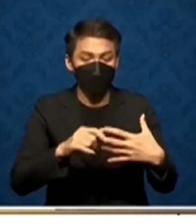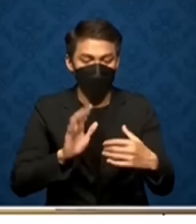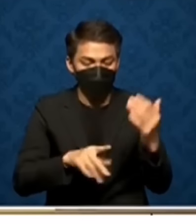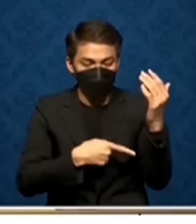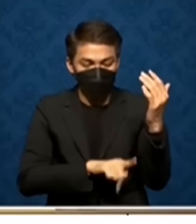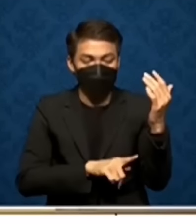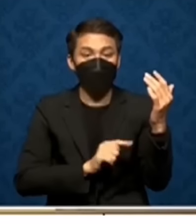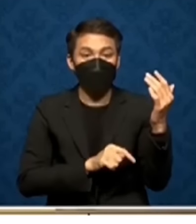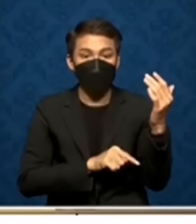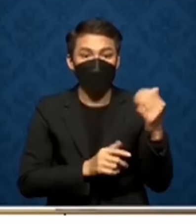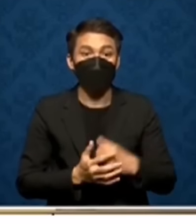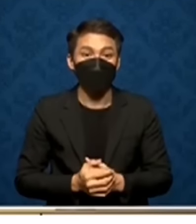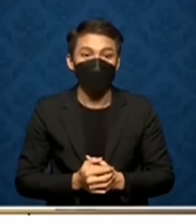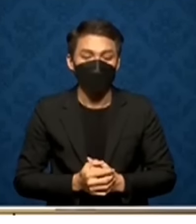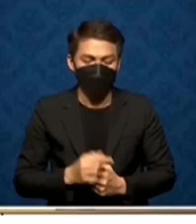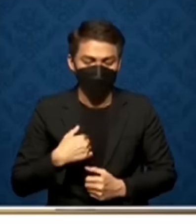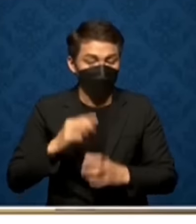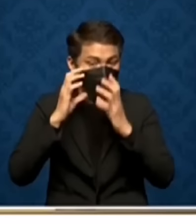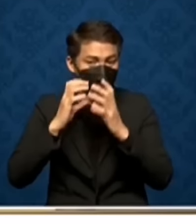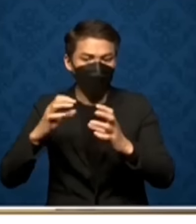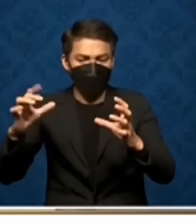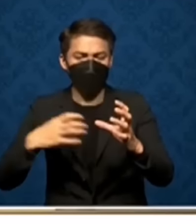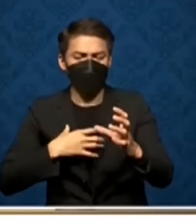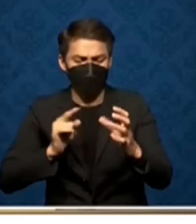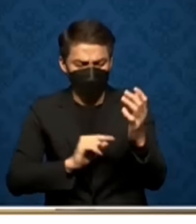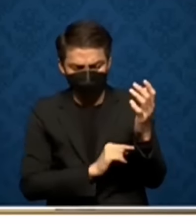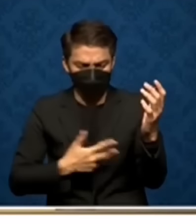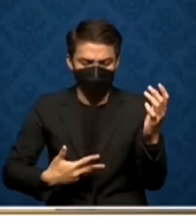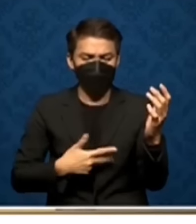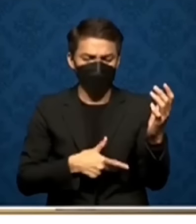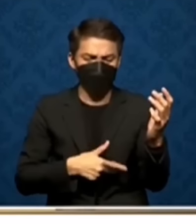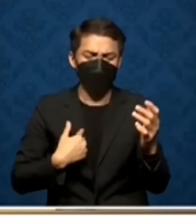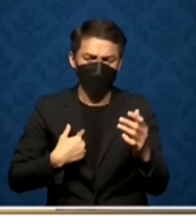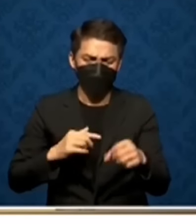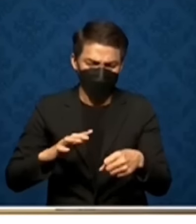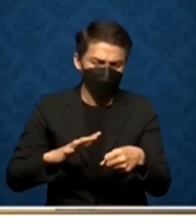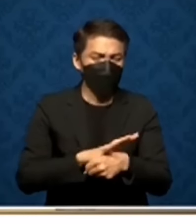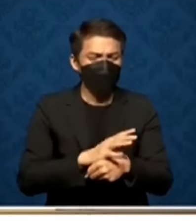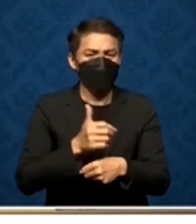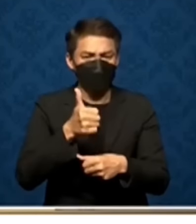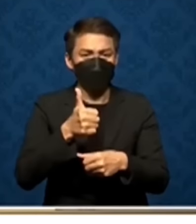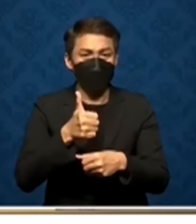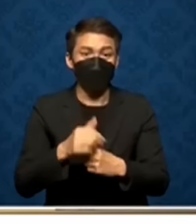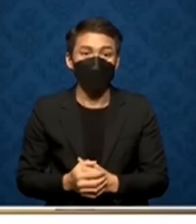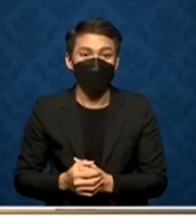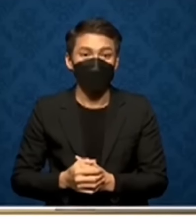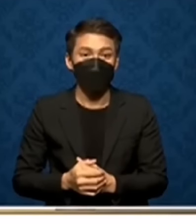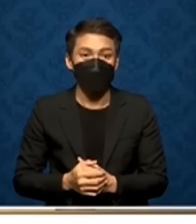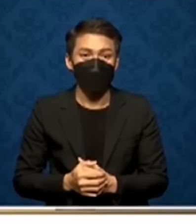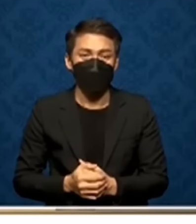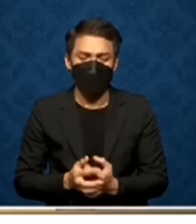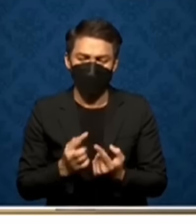านีเขาฝันว่าจังหวัด3จังหวัดเนี่ยมีศักยภาพแต่ว่าทำ